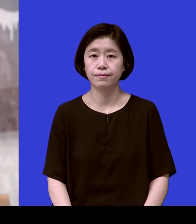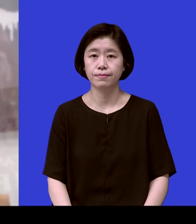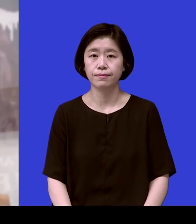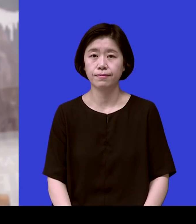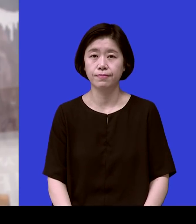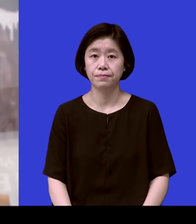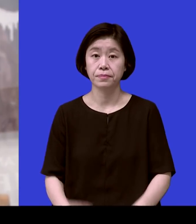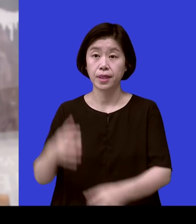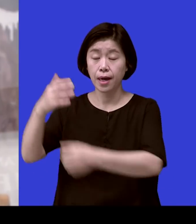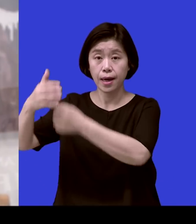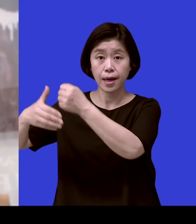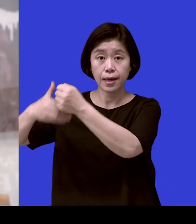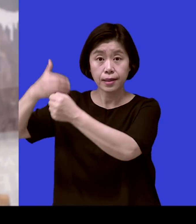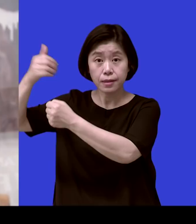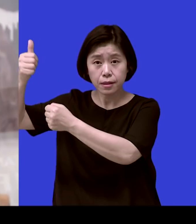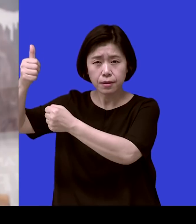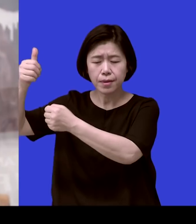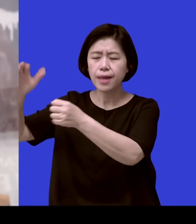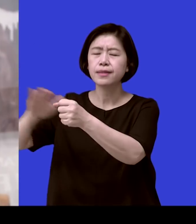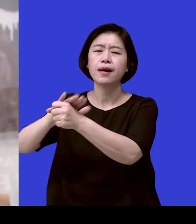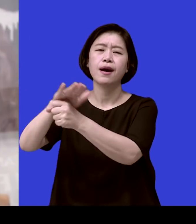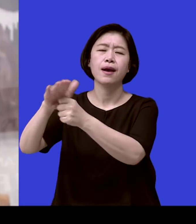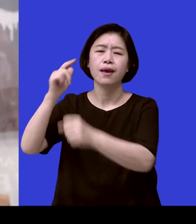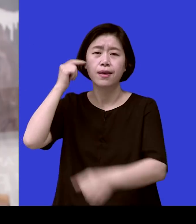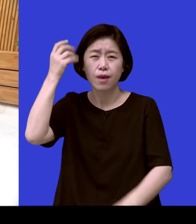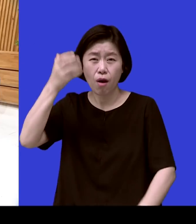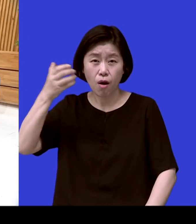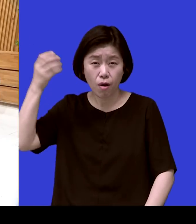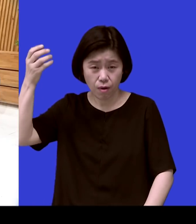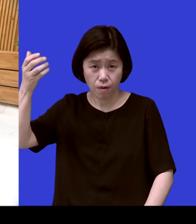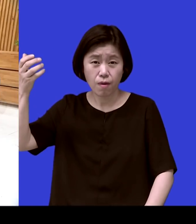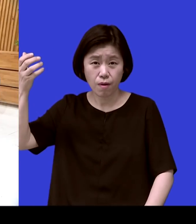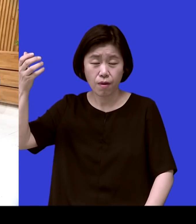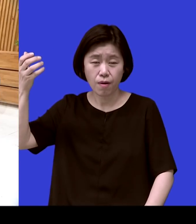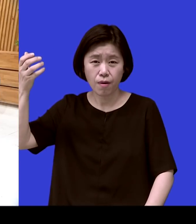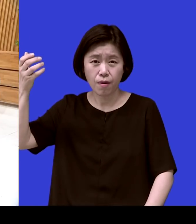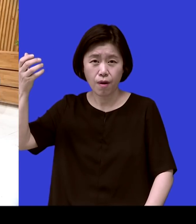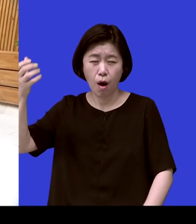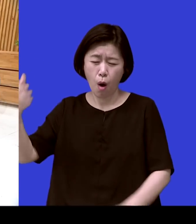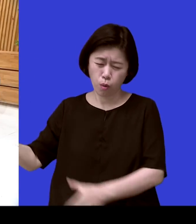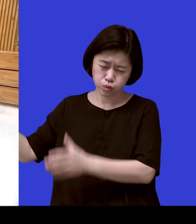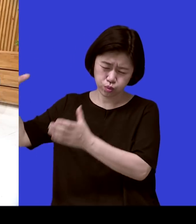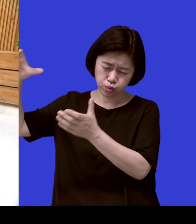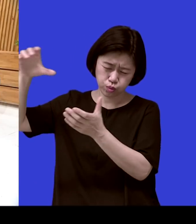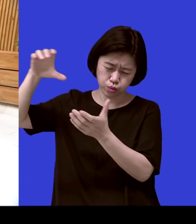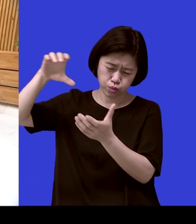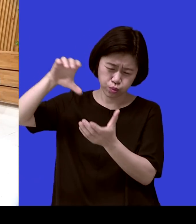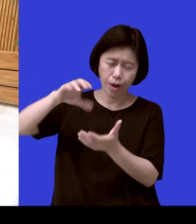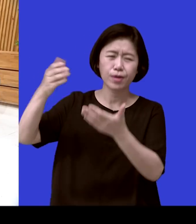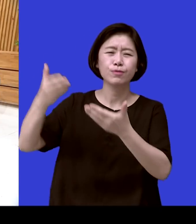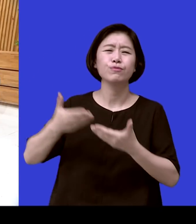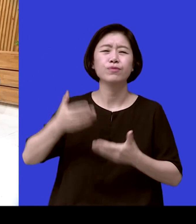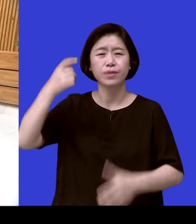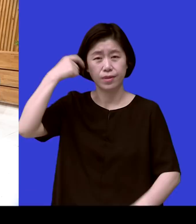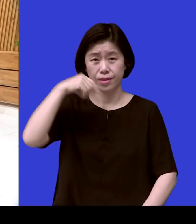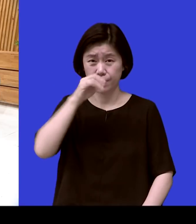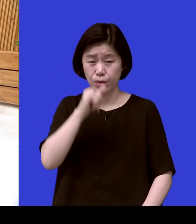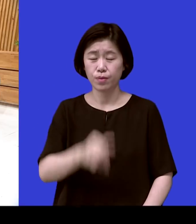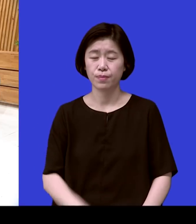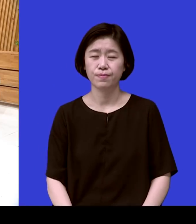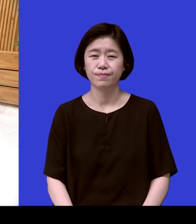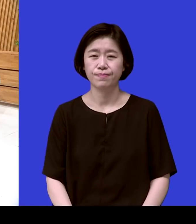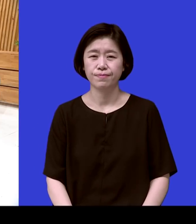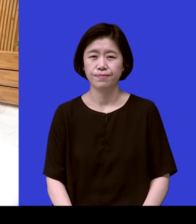그 하나님의 사랑의 영을 정말 폭포처럼 저희 내외에게